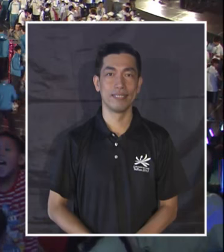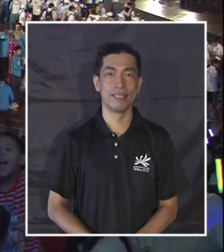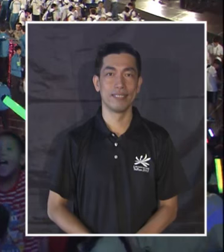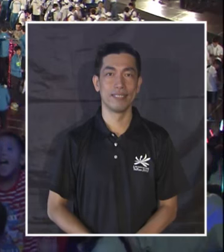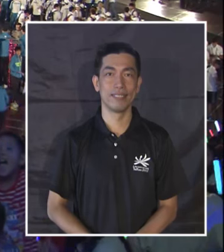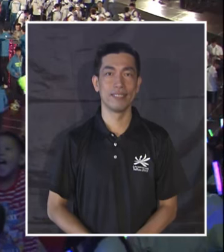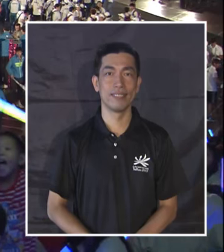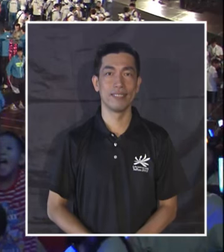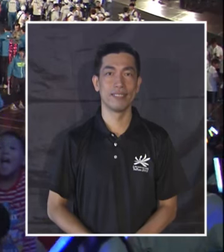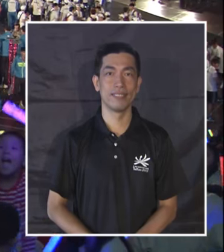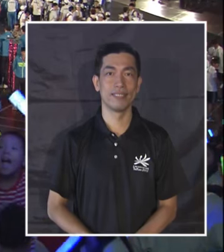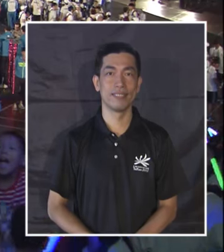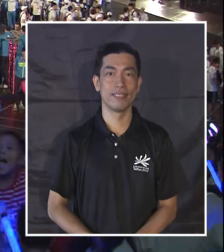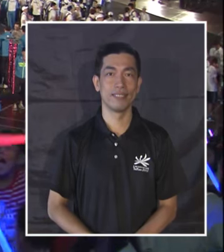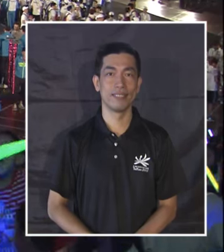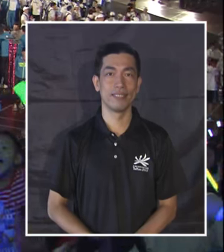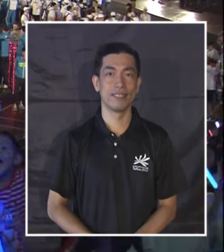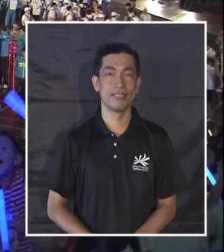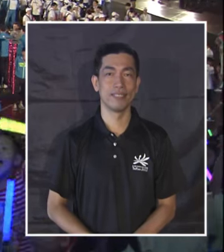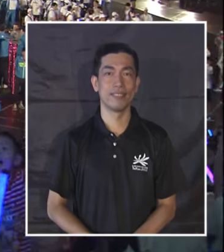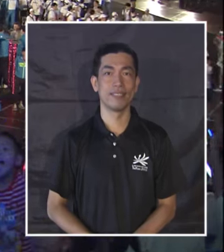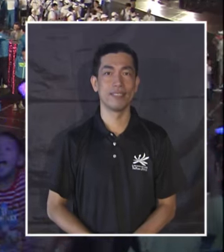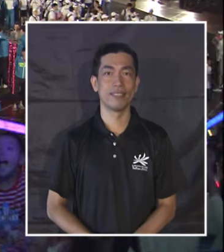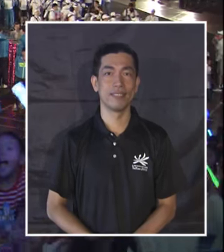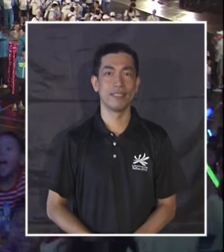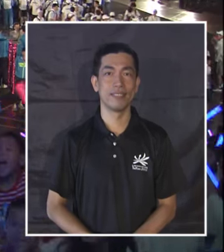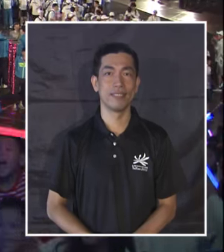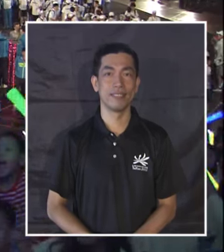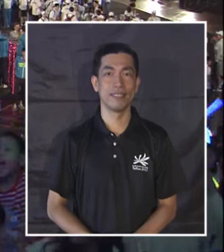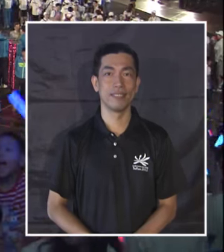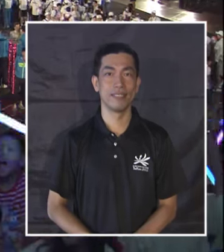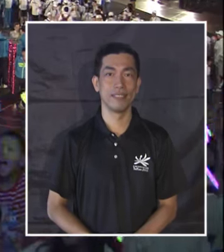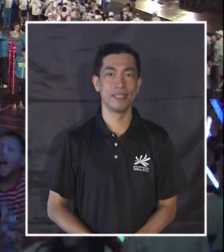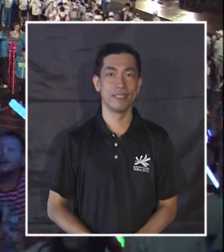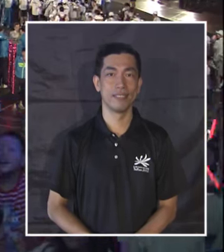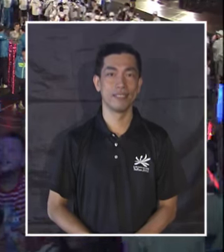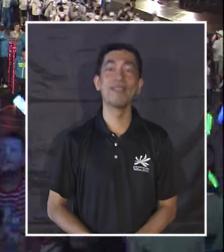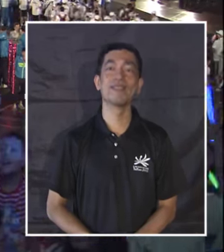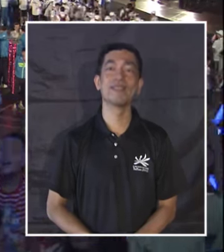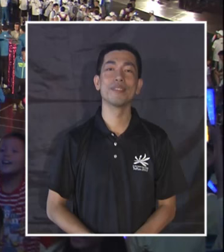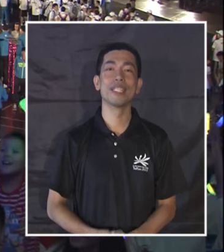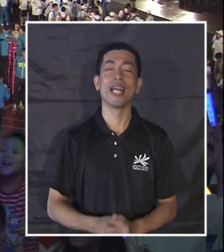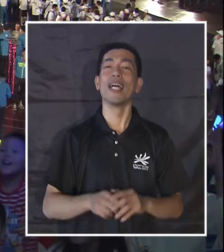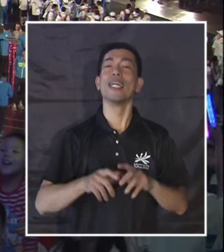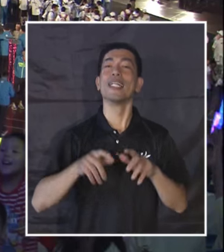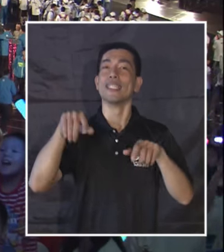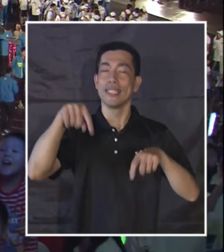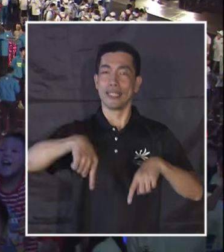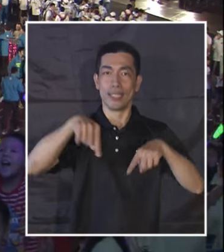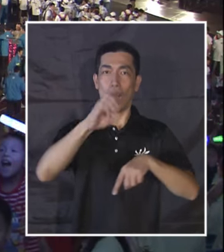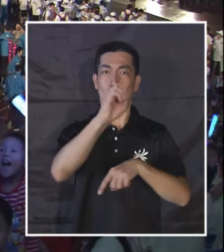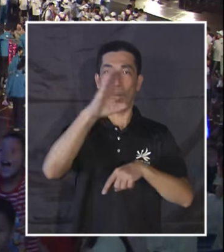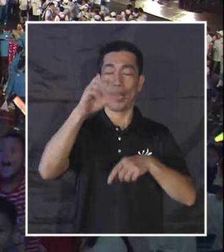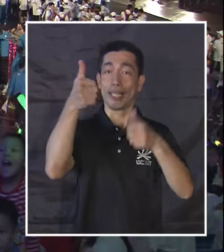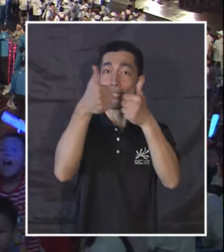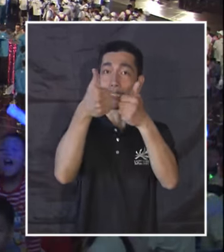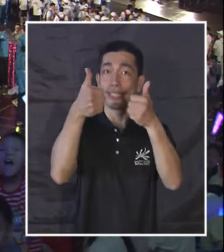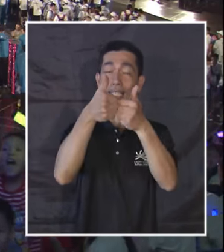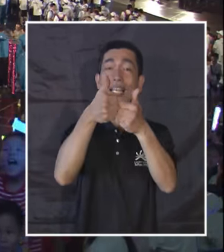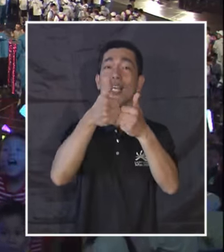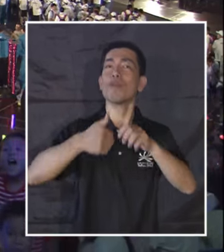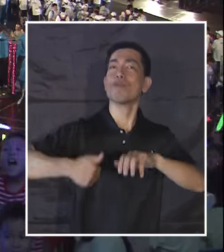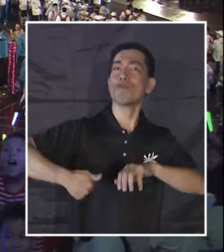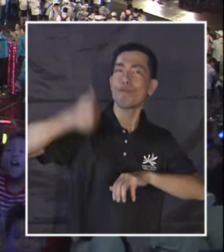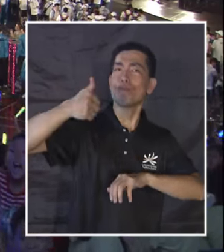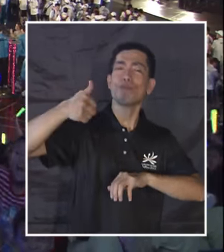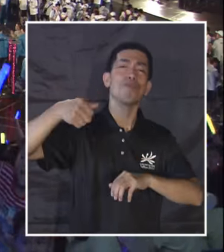and he's also the mayor of Kaoyuan, would like to give us a few remarks. 大会会长致辞，掌声恭